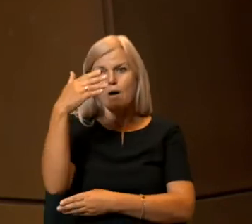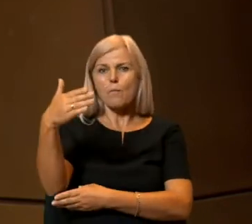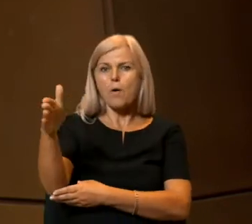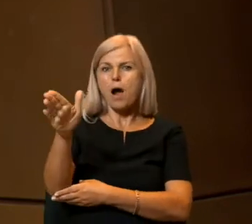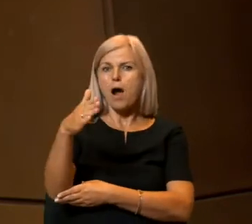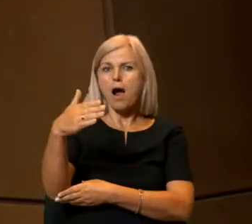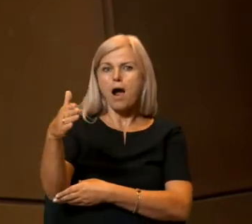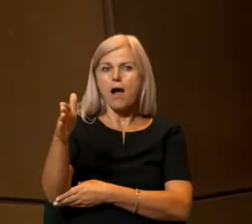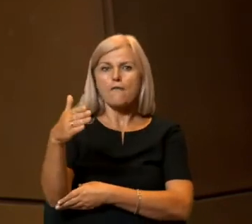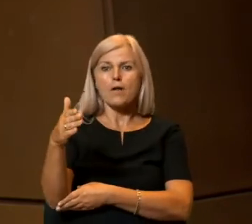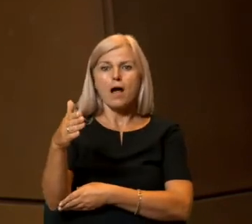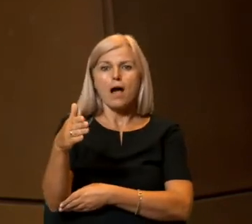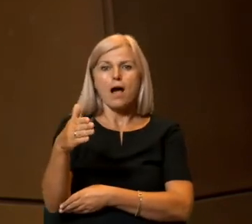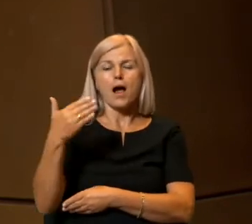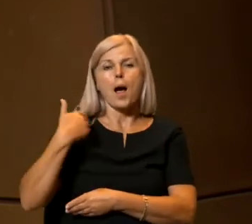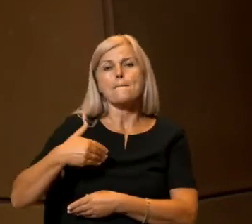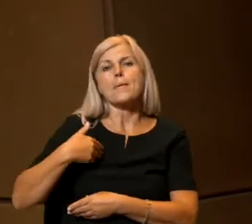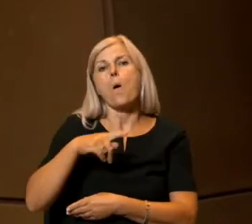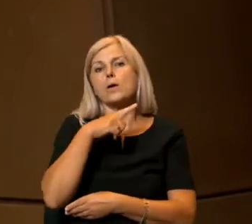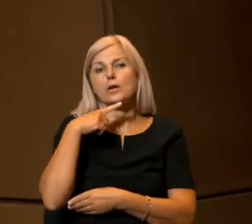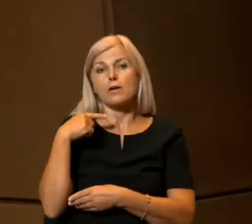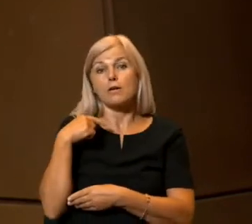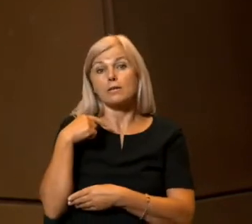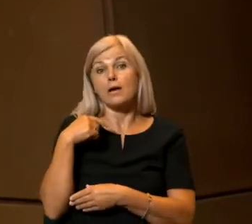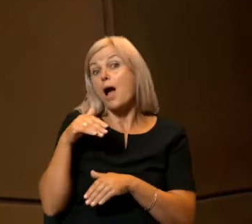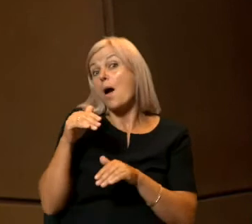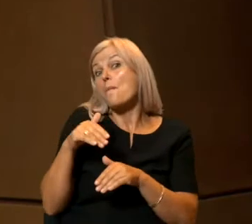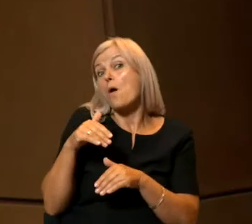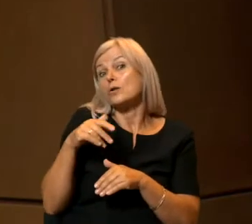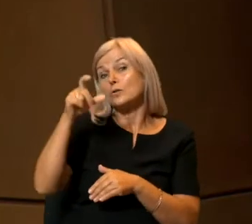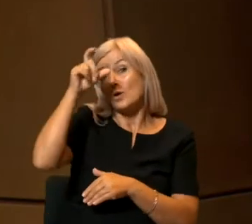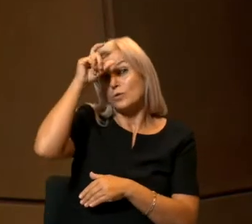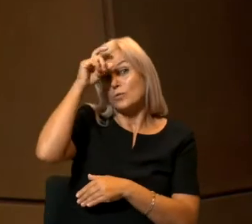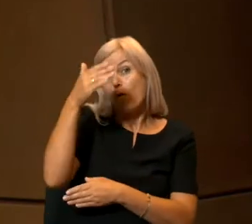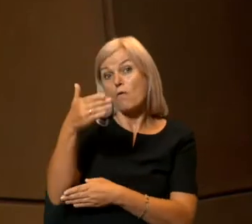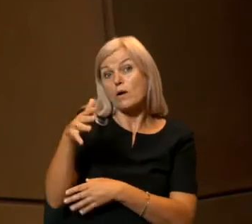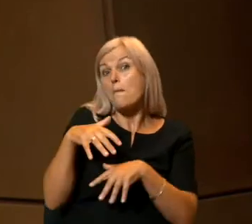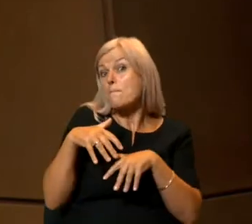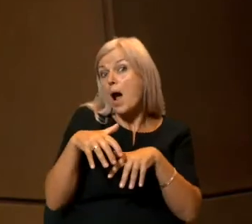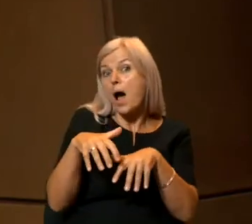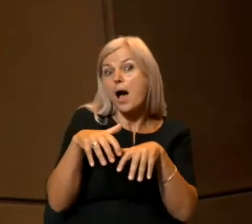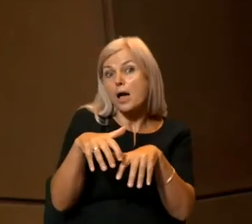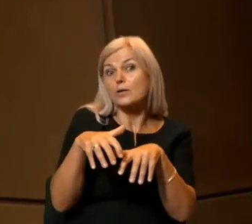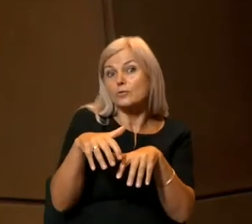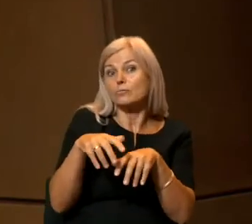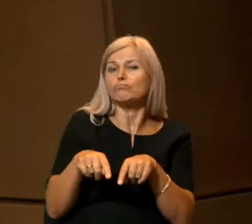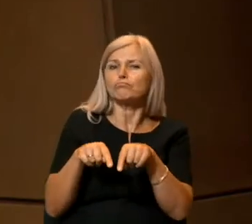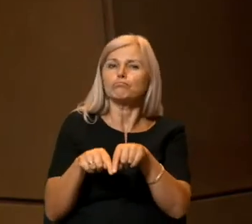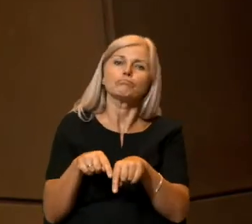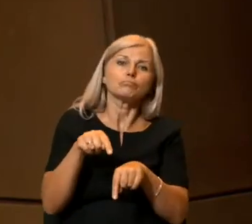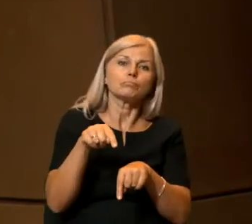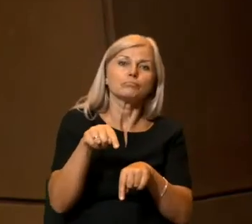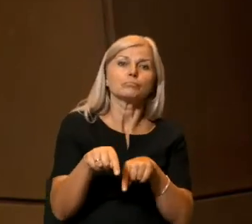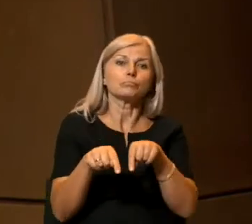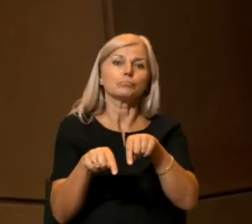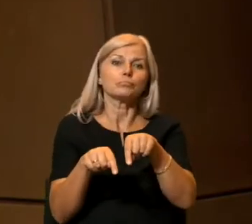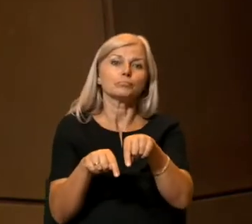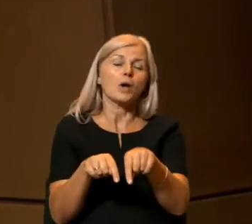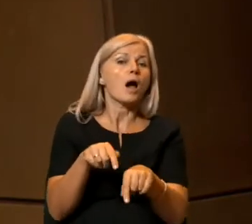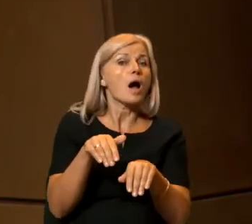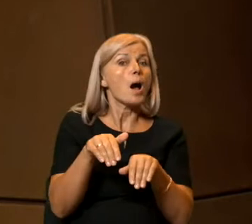biało-czerwoną flagę, a może to jest człowiek w marszu, za maszystym krokiem, być może na